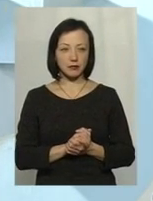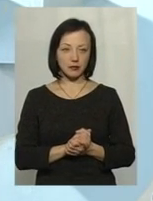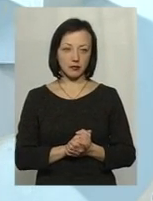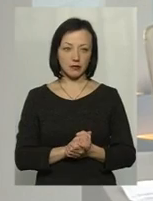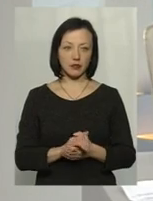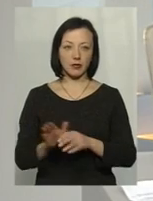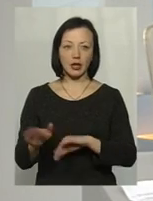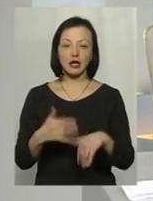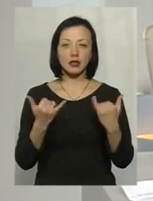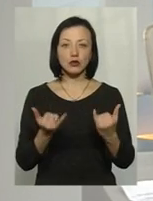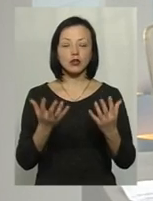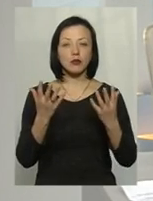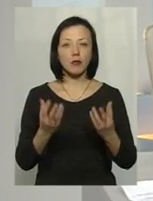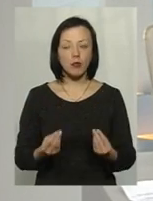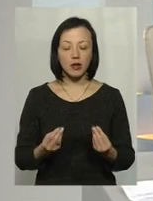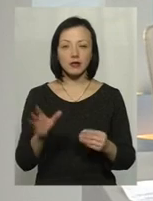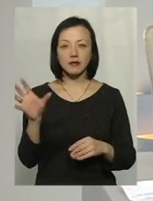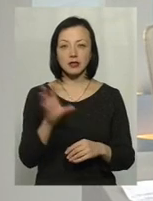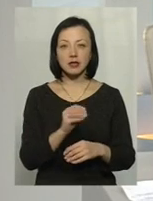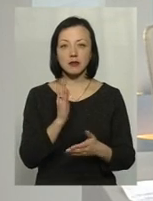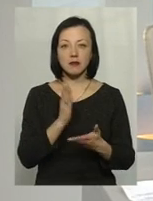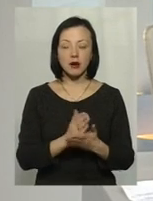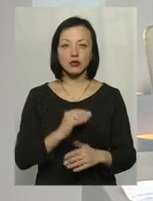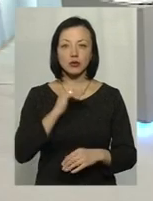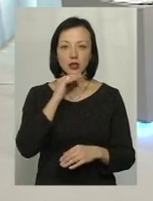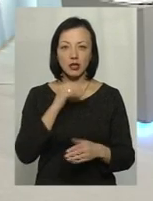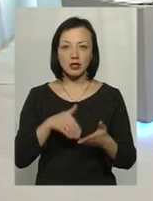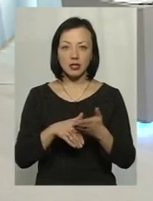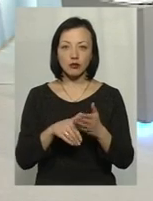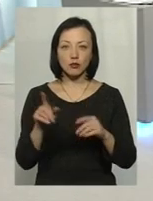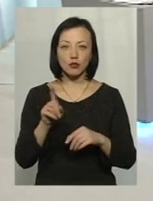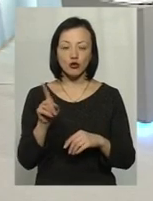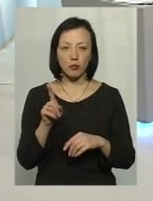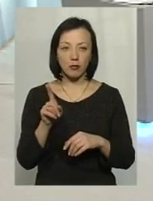момент всі мають достатньо засобів для того, щоб дістатися, чи ні?